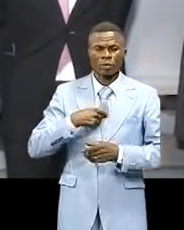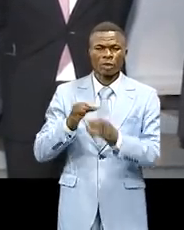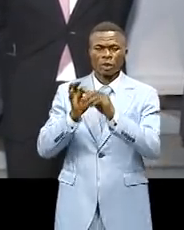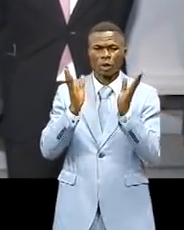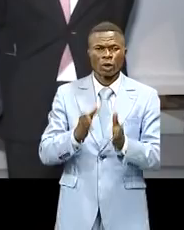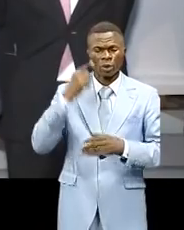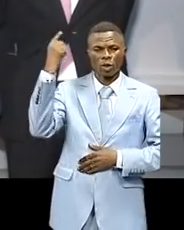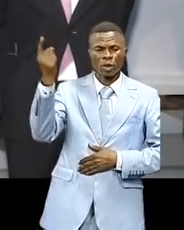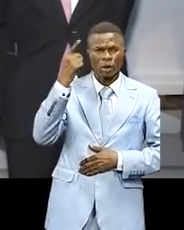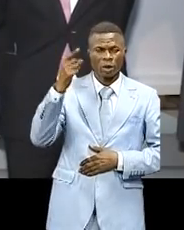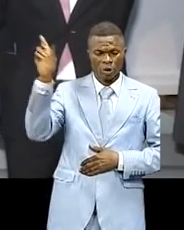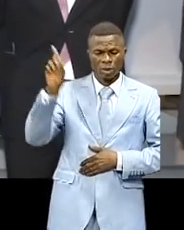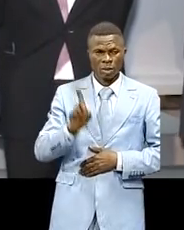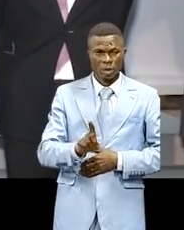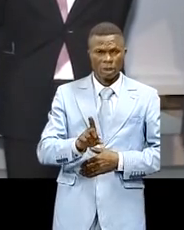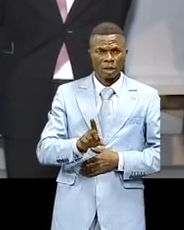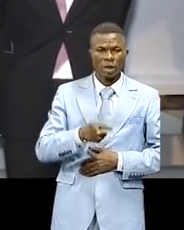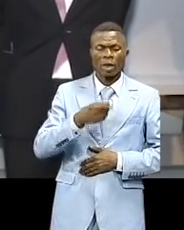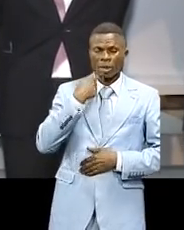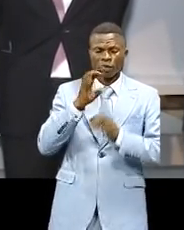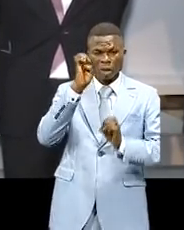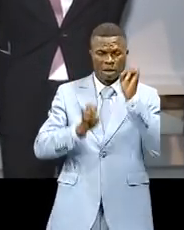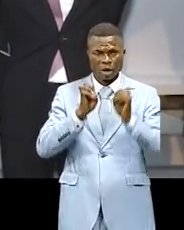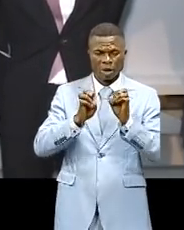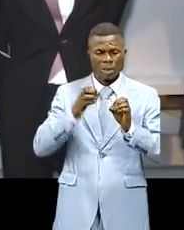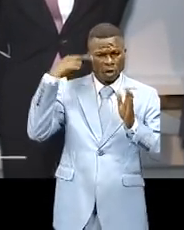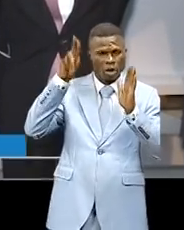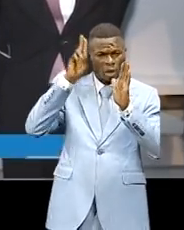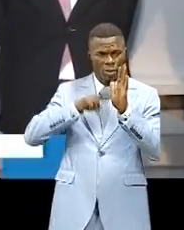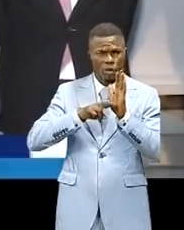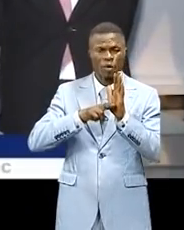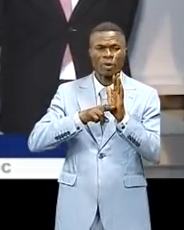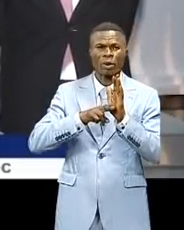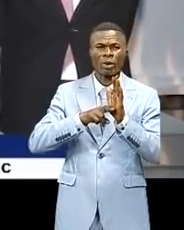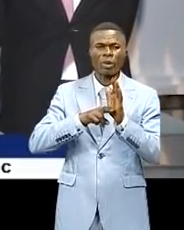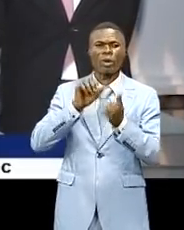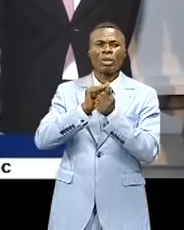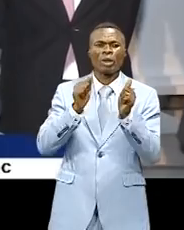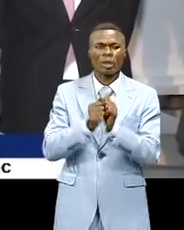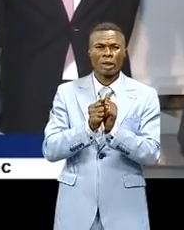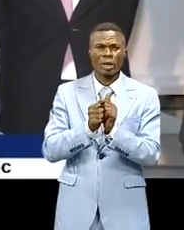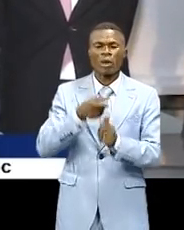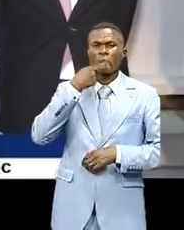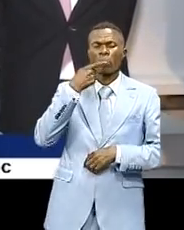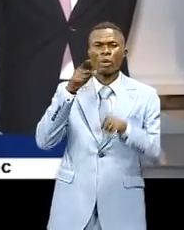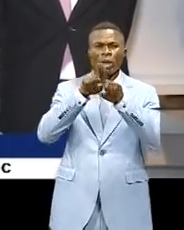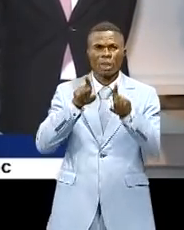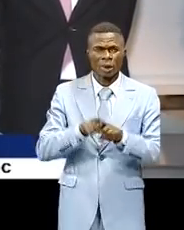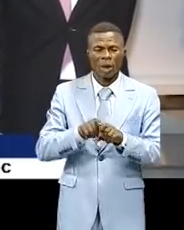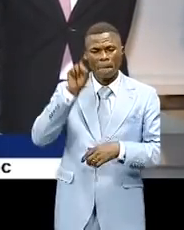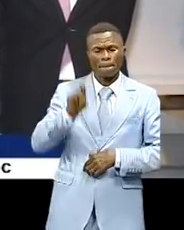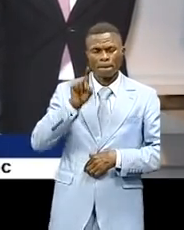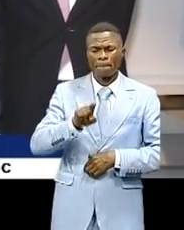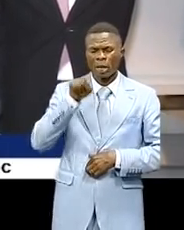nous sont venus pour évaluer avec le gouvernement des besoins humanitaires nous avons parlé aussi comment des besoins